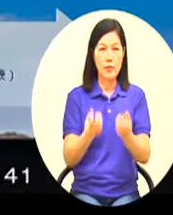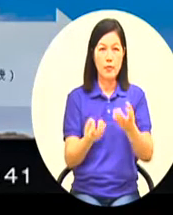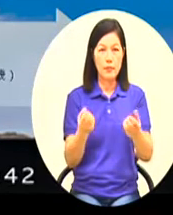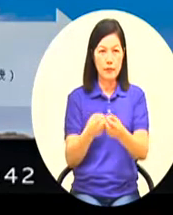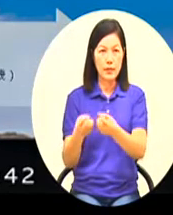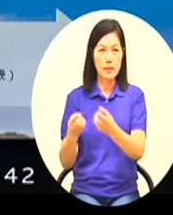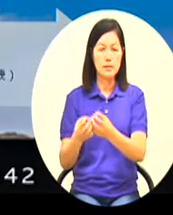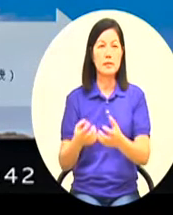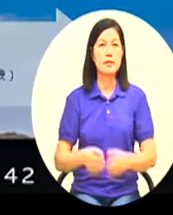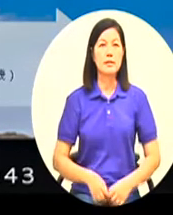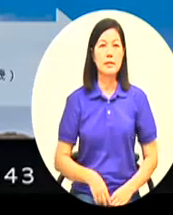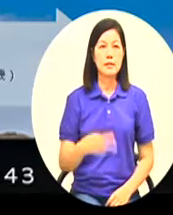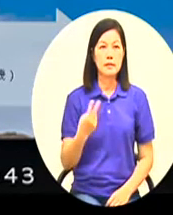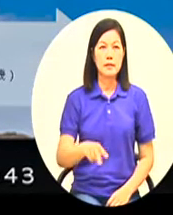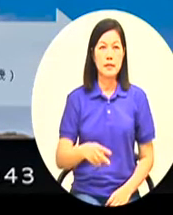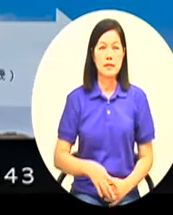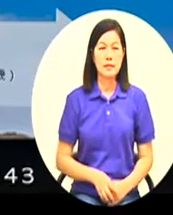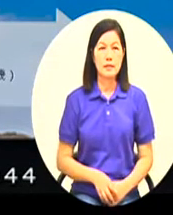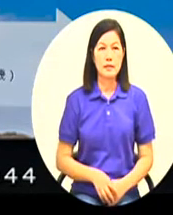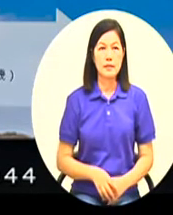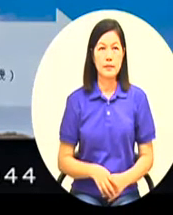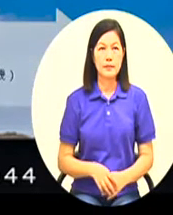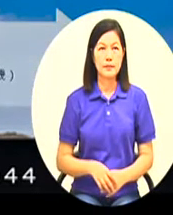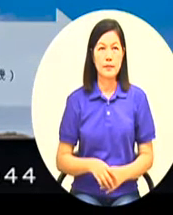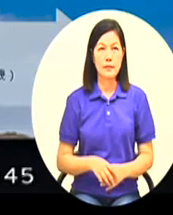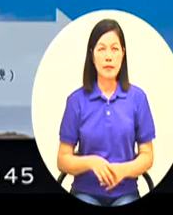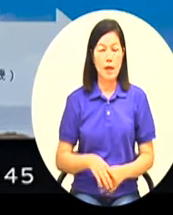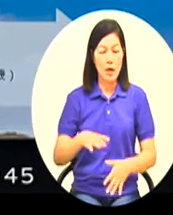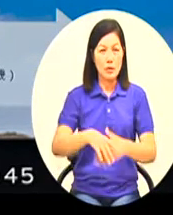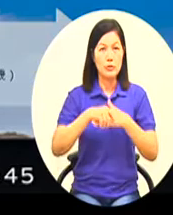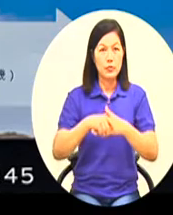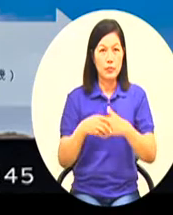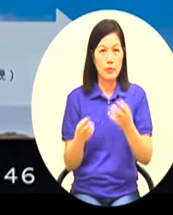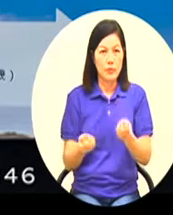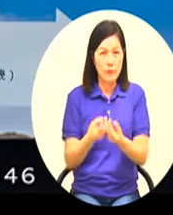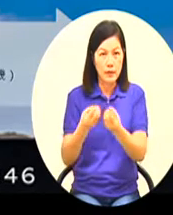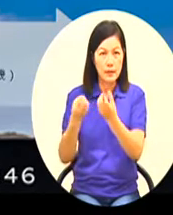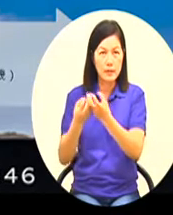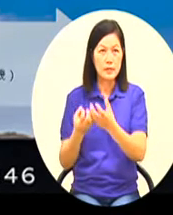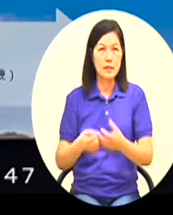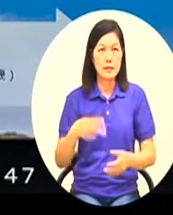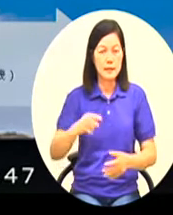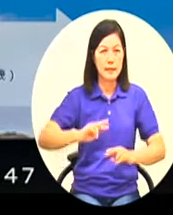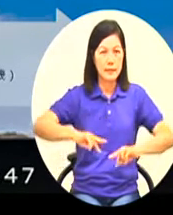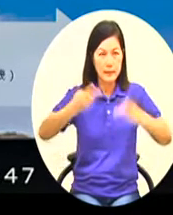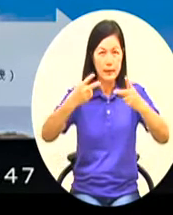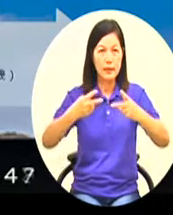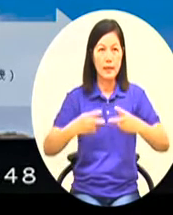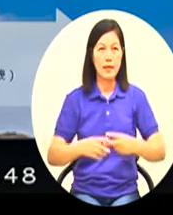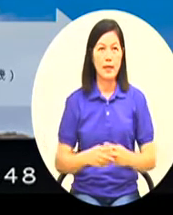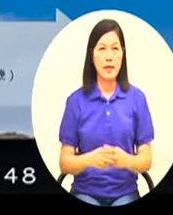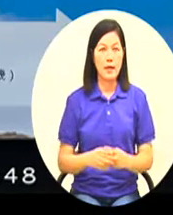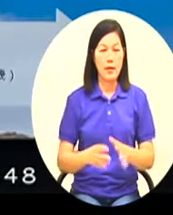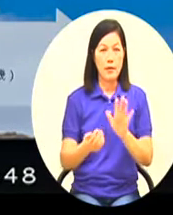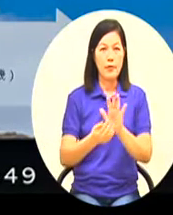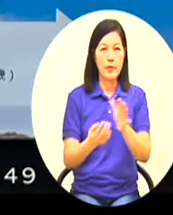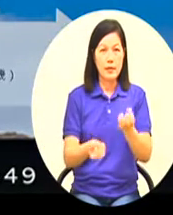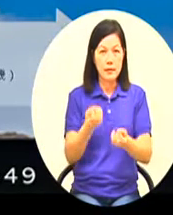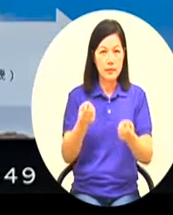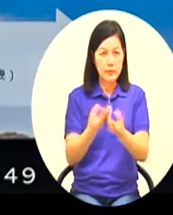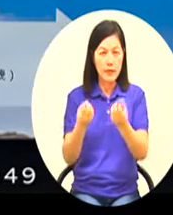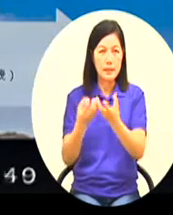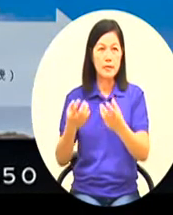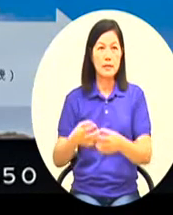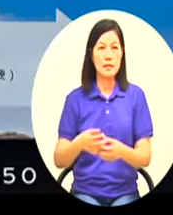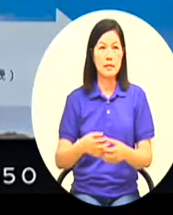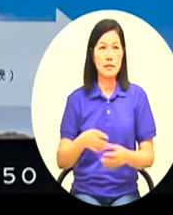害潜势特性，掩体救灾困因应对策，建制更新各区防灾图资，修订